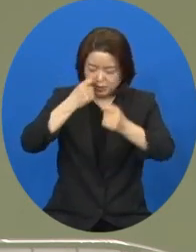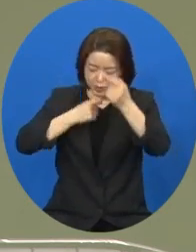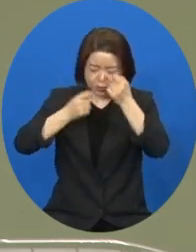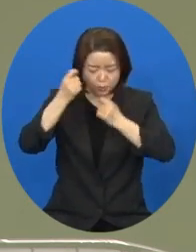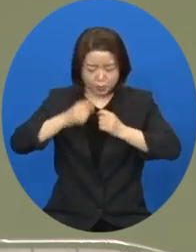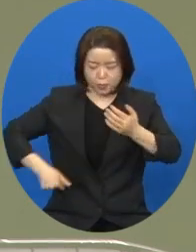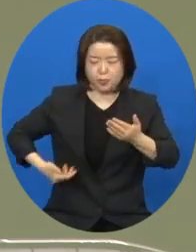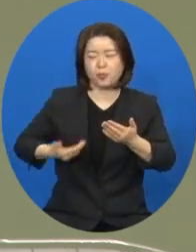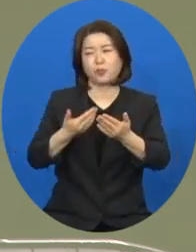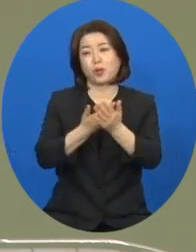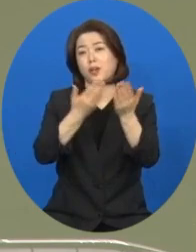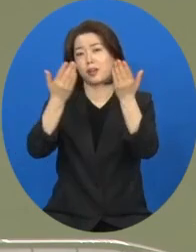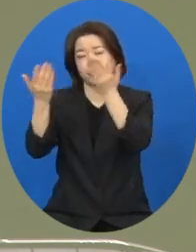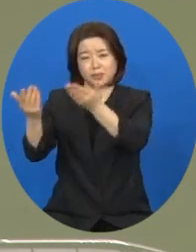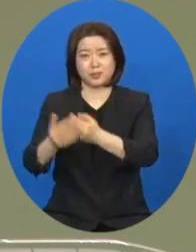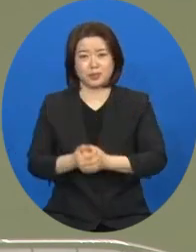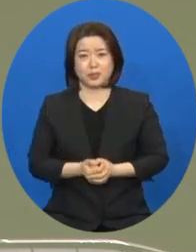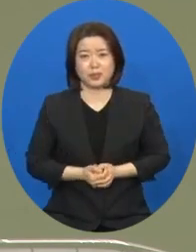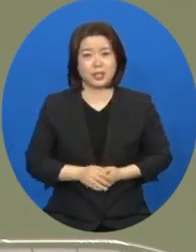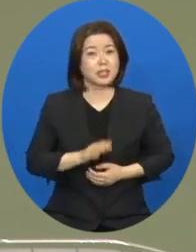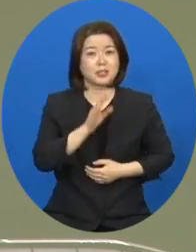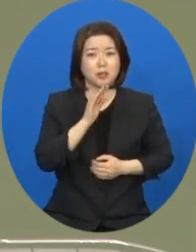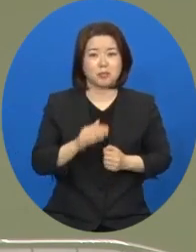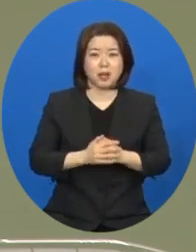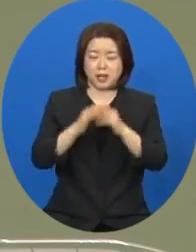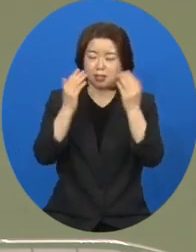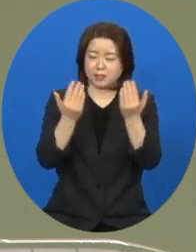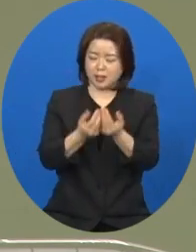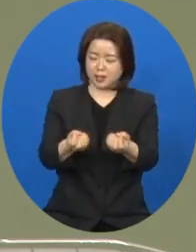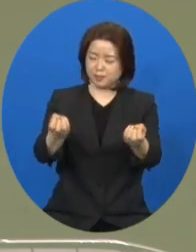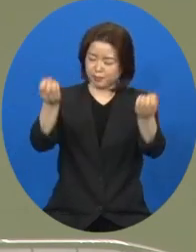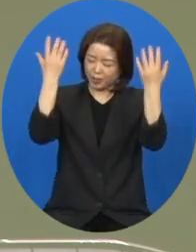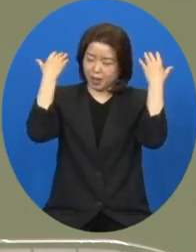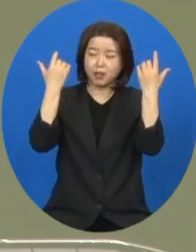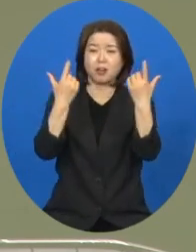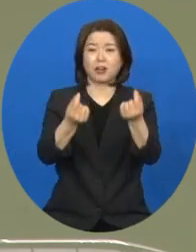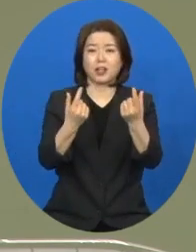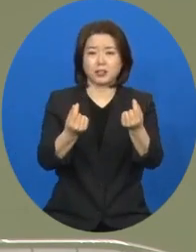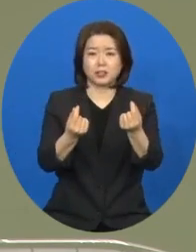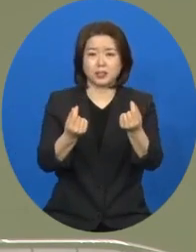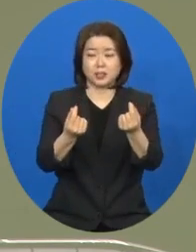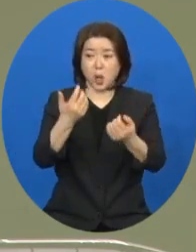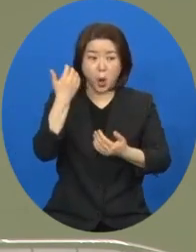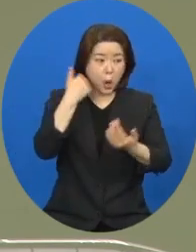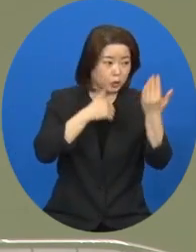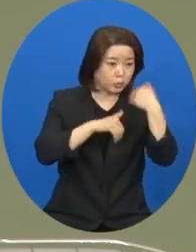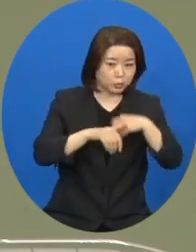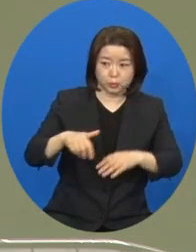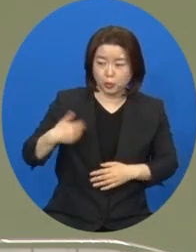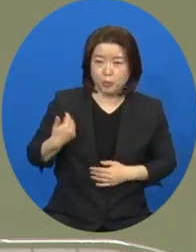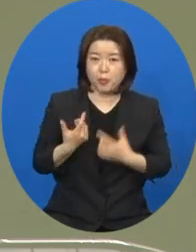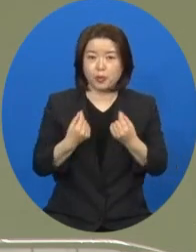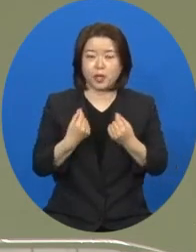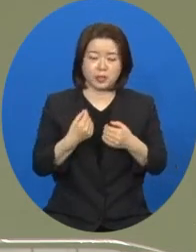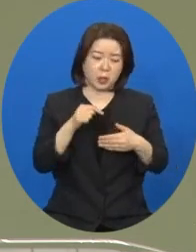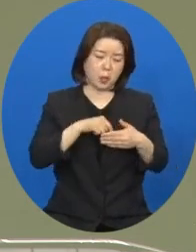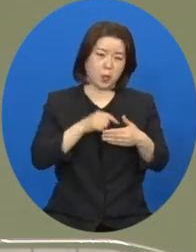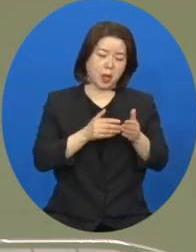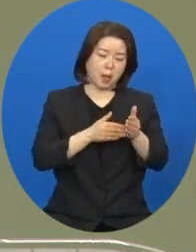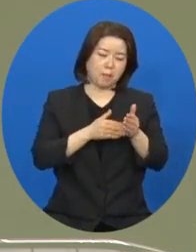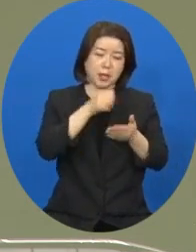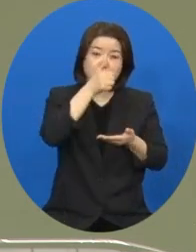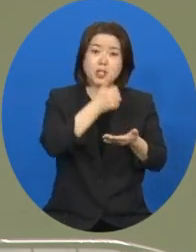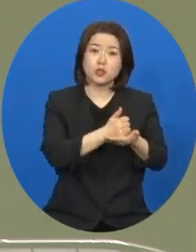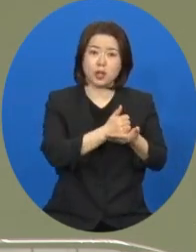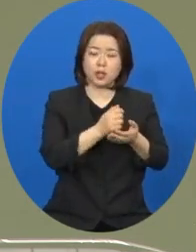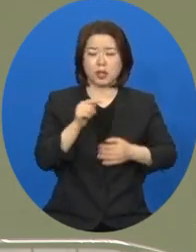회개했어요. 정말 다 잊어버린 것 같은 아무도 모를 것 같은 저만의 죄가